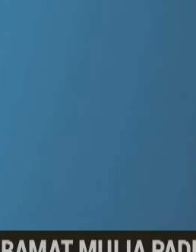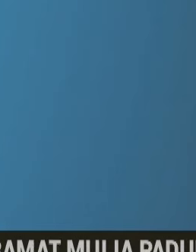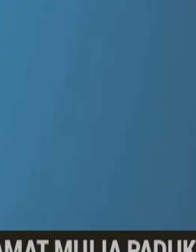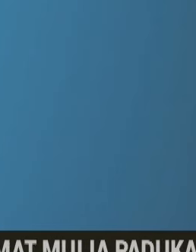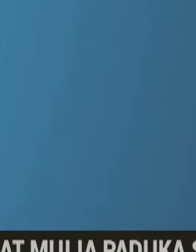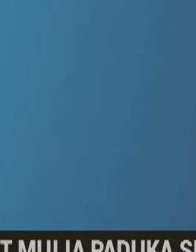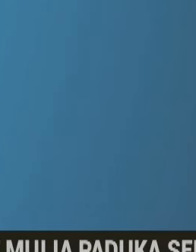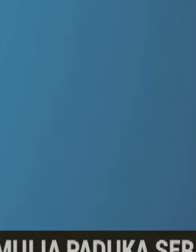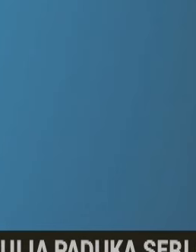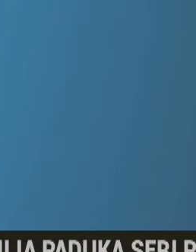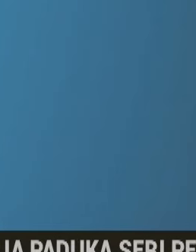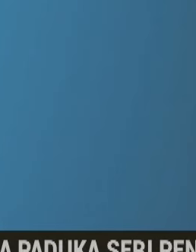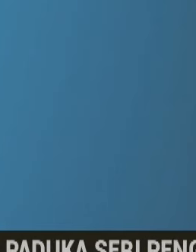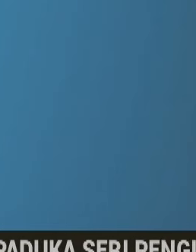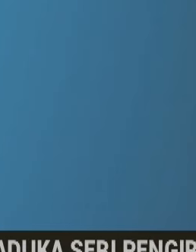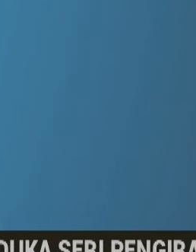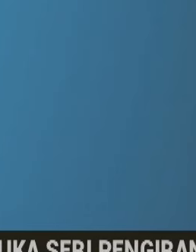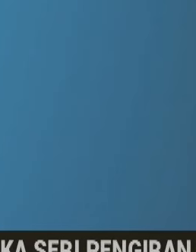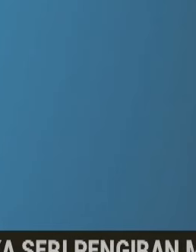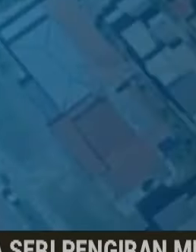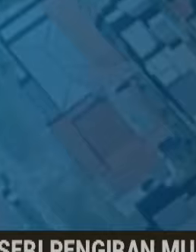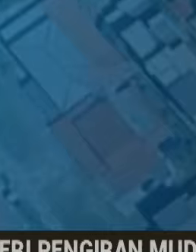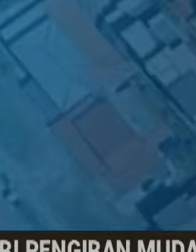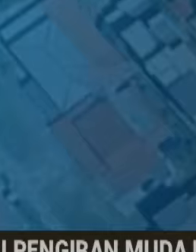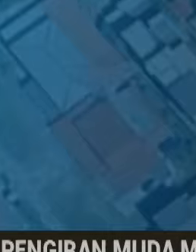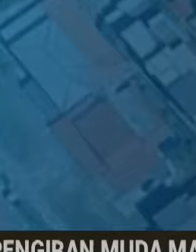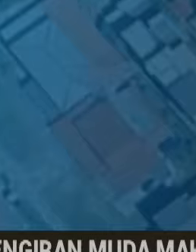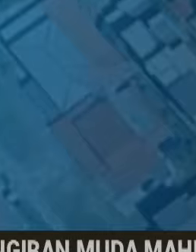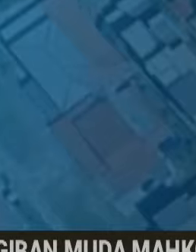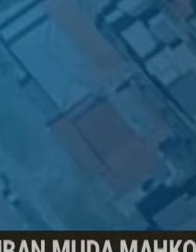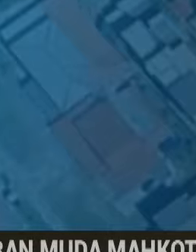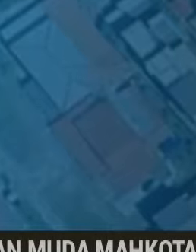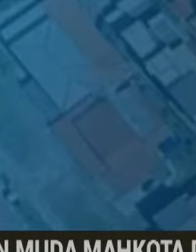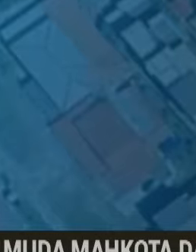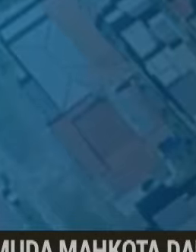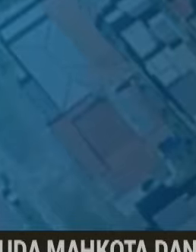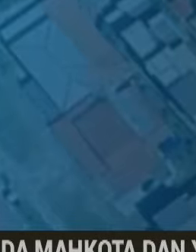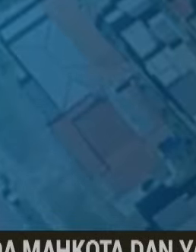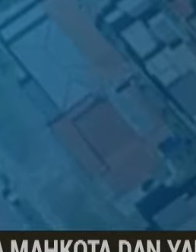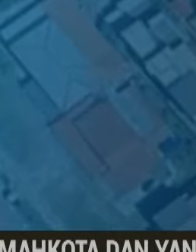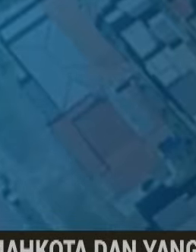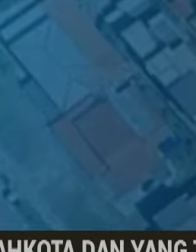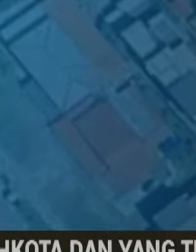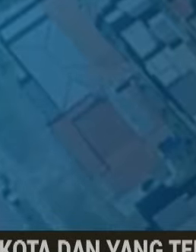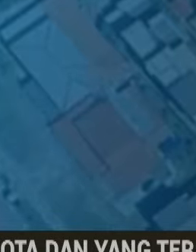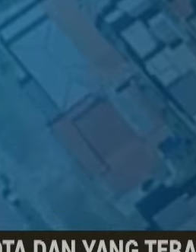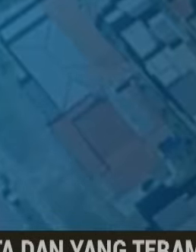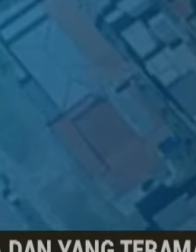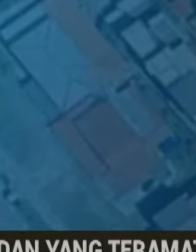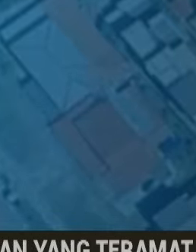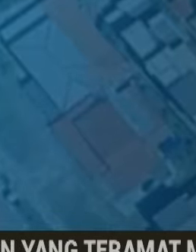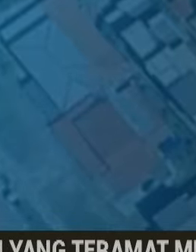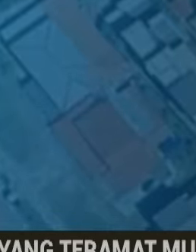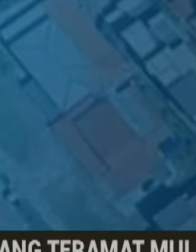pukul 9 pagi hingga 4 petang. Penutupan bagi memberi laluan kepada kerja-kerja penyelenggaraan